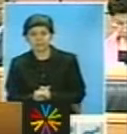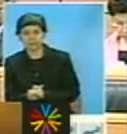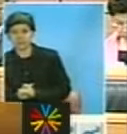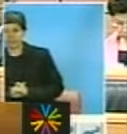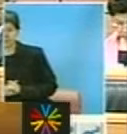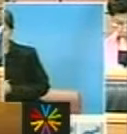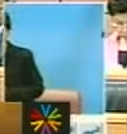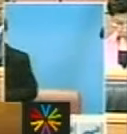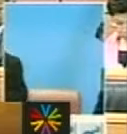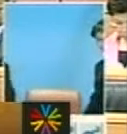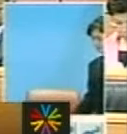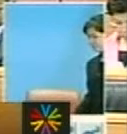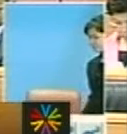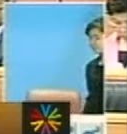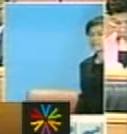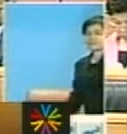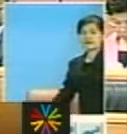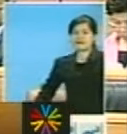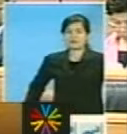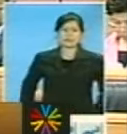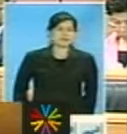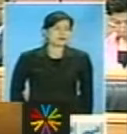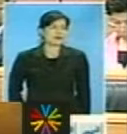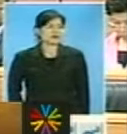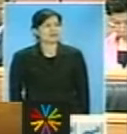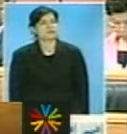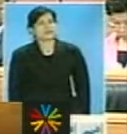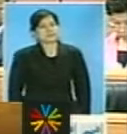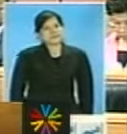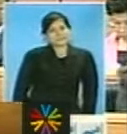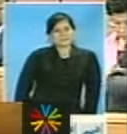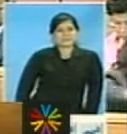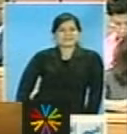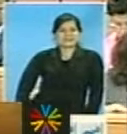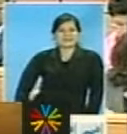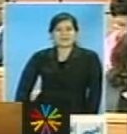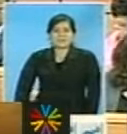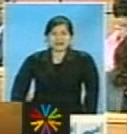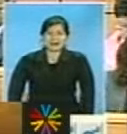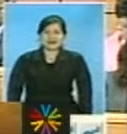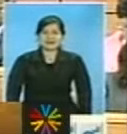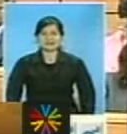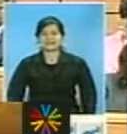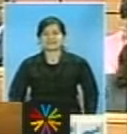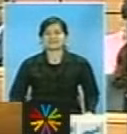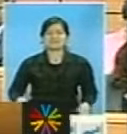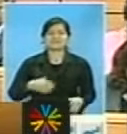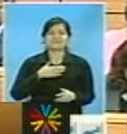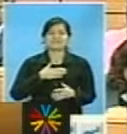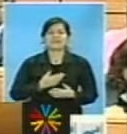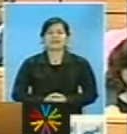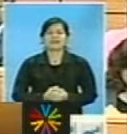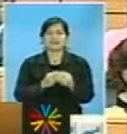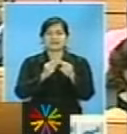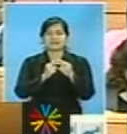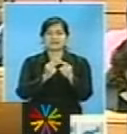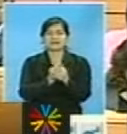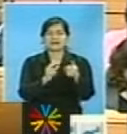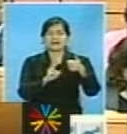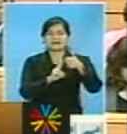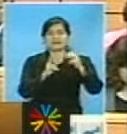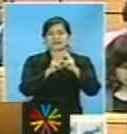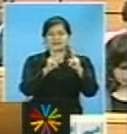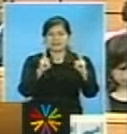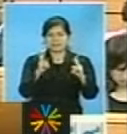ด้วยผมขอร้องพลเอกสนธิบุญรัตน์กรินทร์ประธานกรรมาธิการและเพื่อนกรรมาธิการทุก